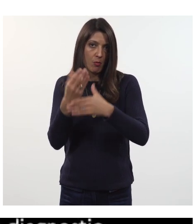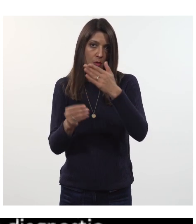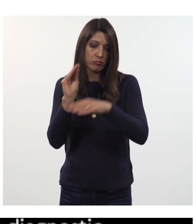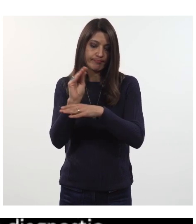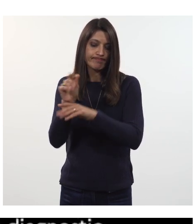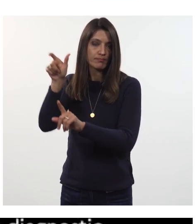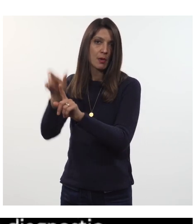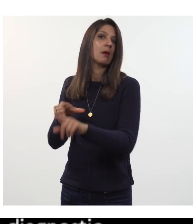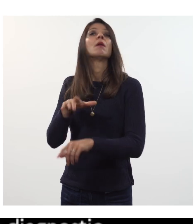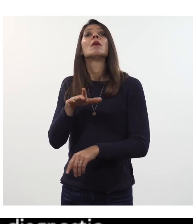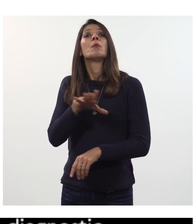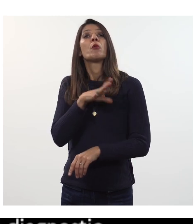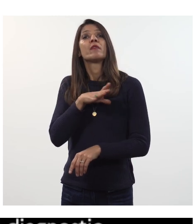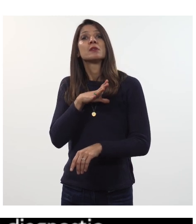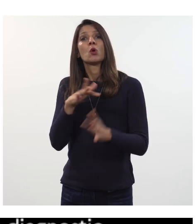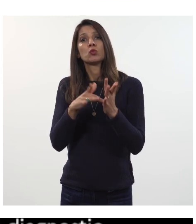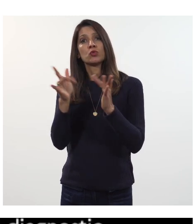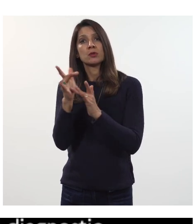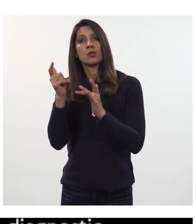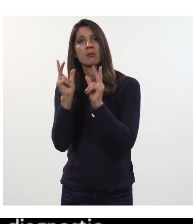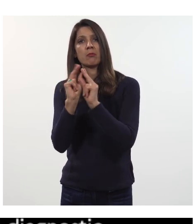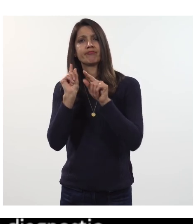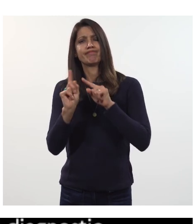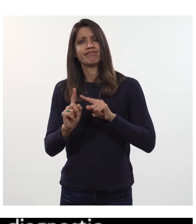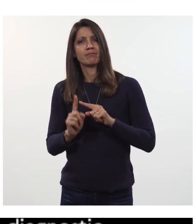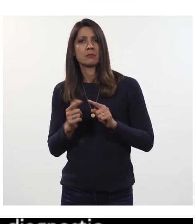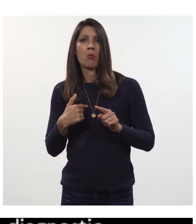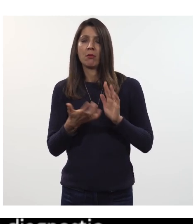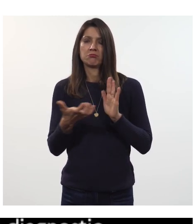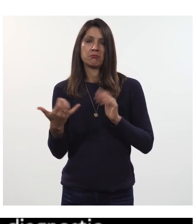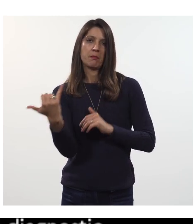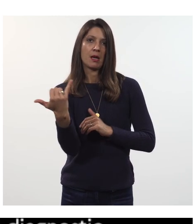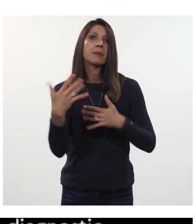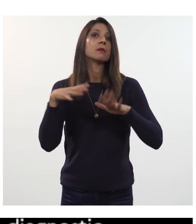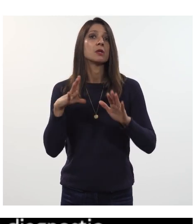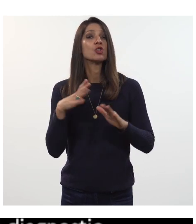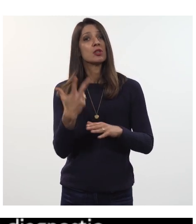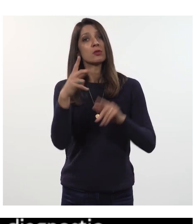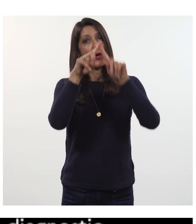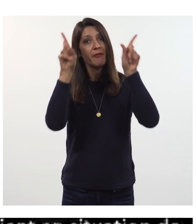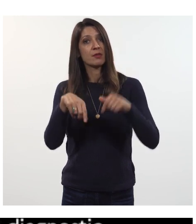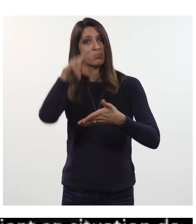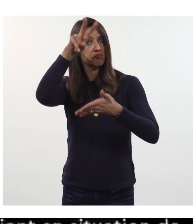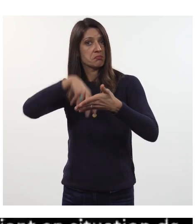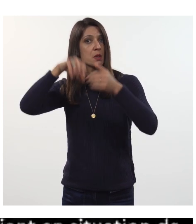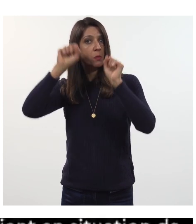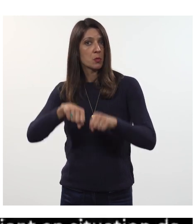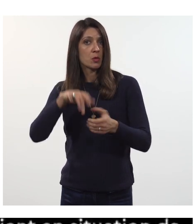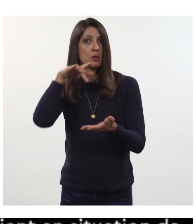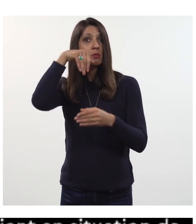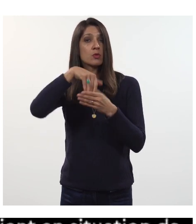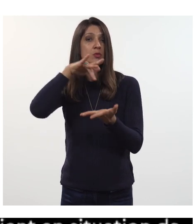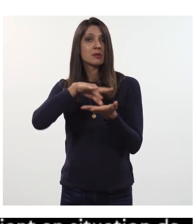revenir dessus longuement, donc je ne vais pas beaucoup m'attarder sur le sujet, mais sachez que vous avez 3 fiches à votre disposition sur le site